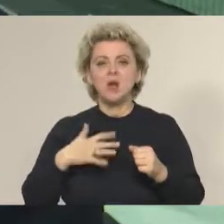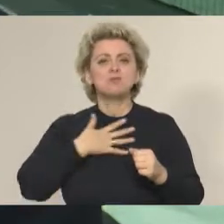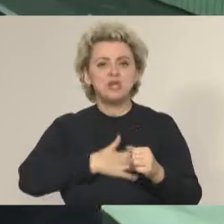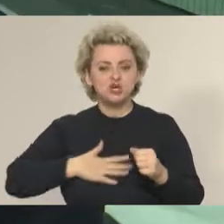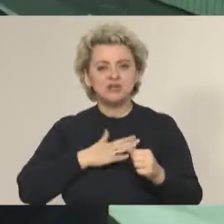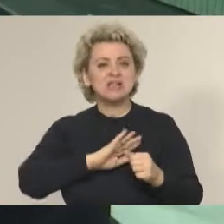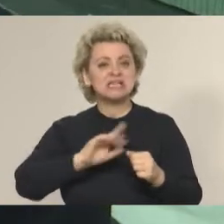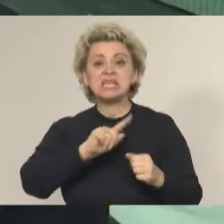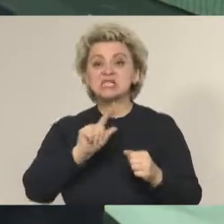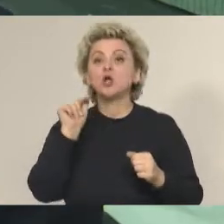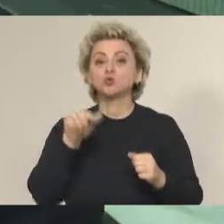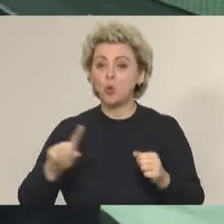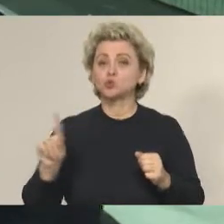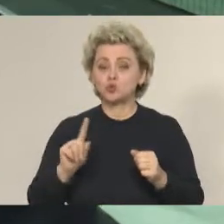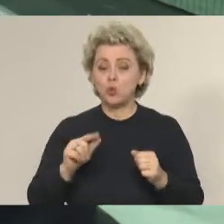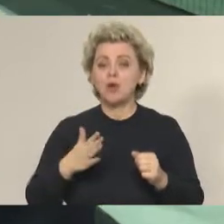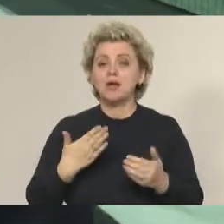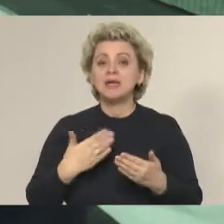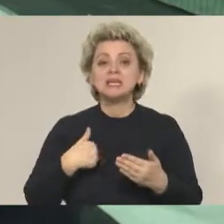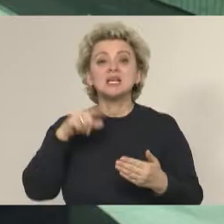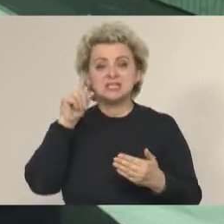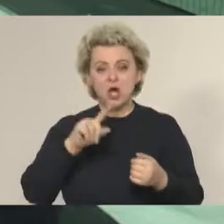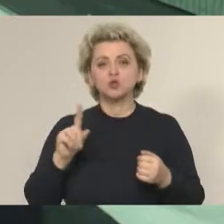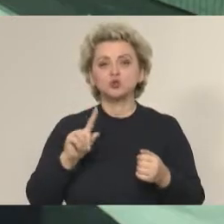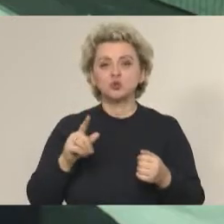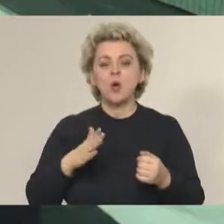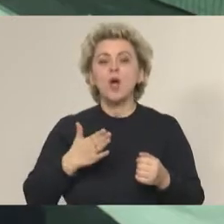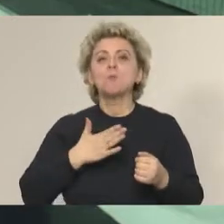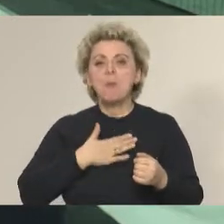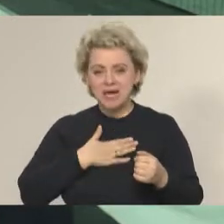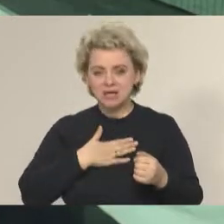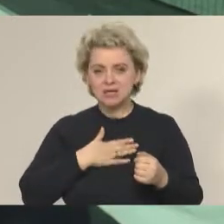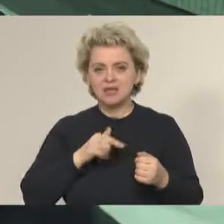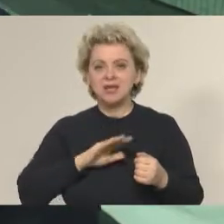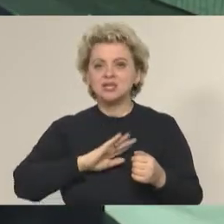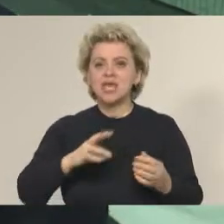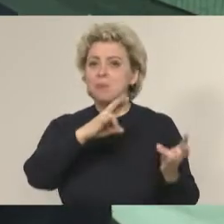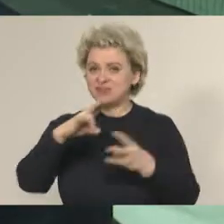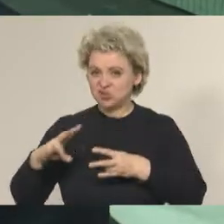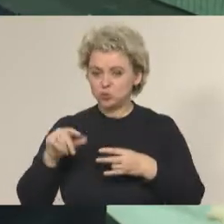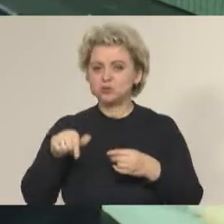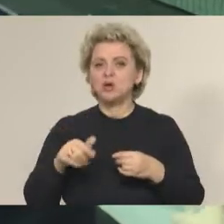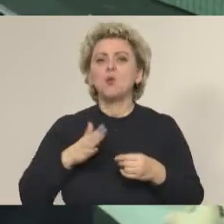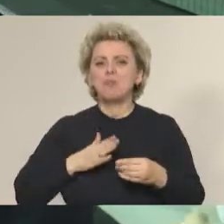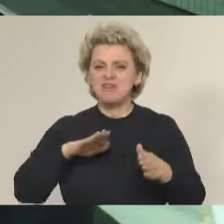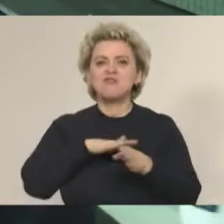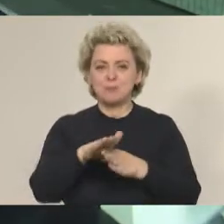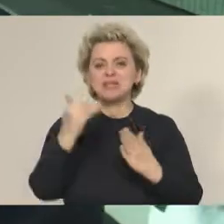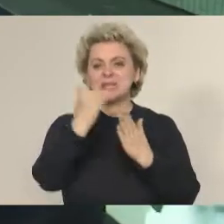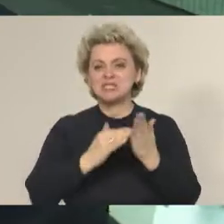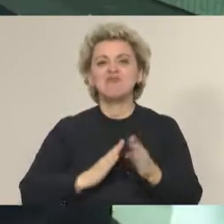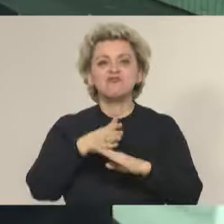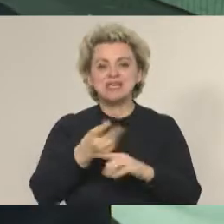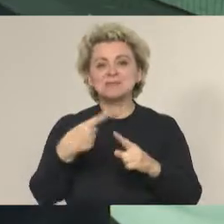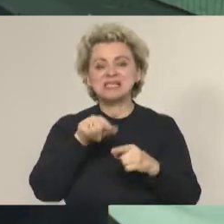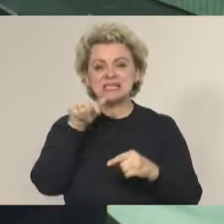Переживал не за то, что там это. Я знал, что мои не подведут. Мы выполним задачу, выйдем